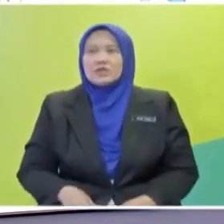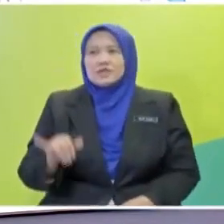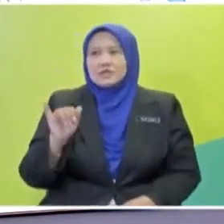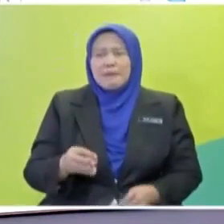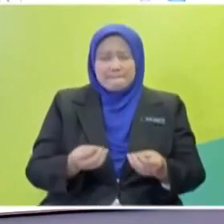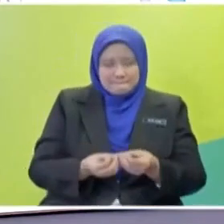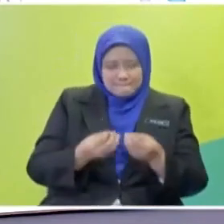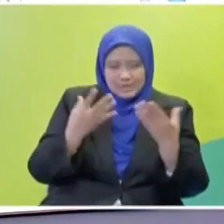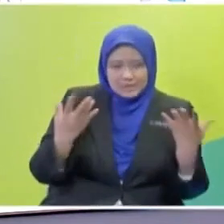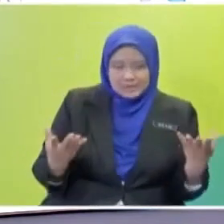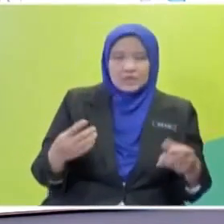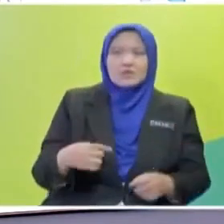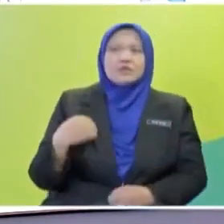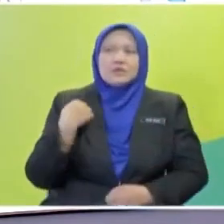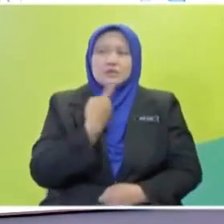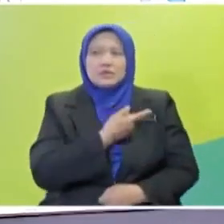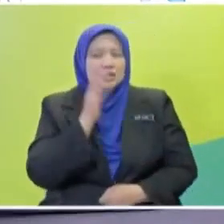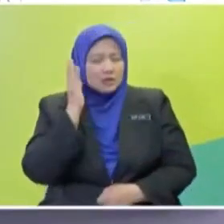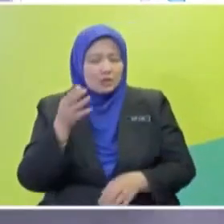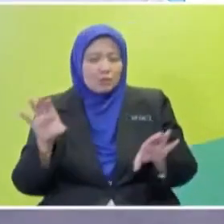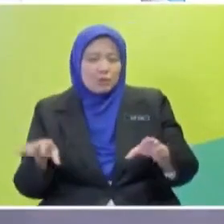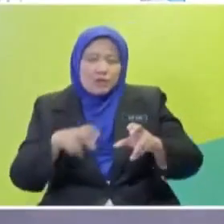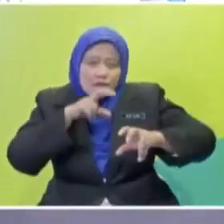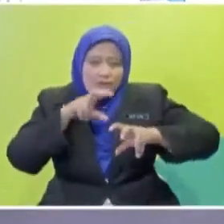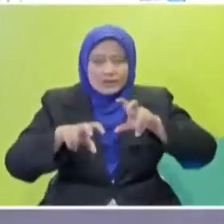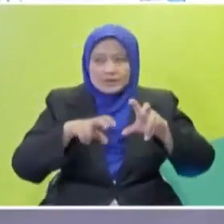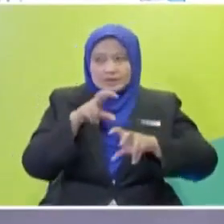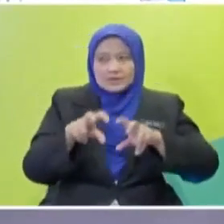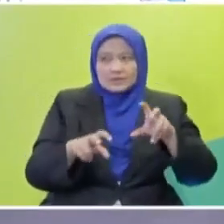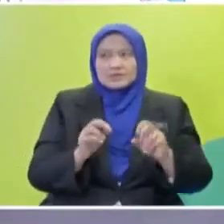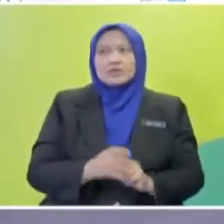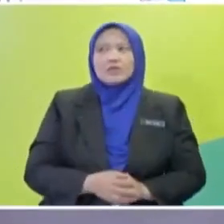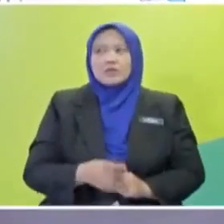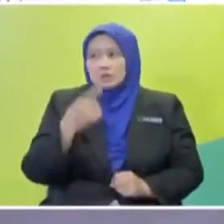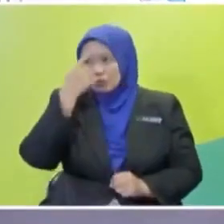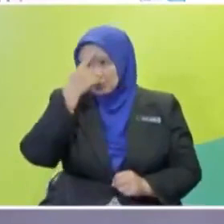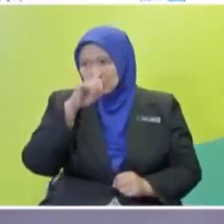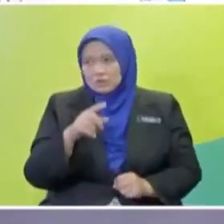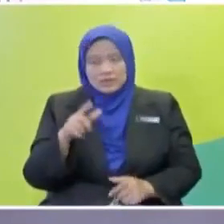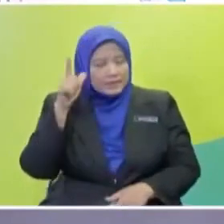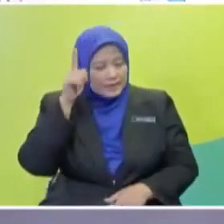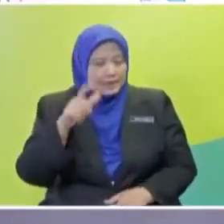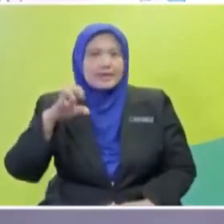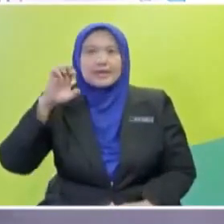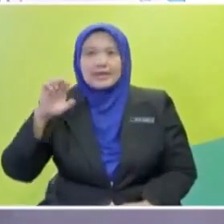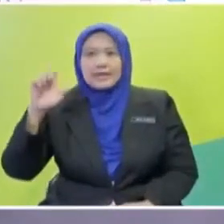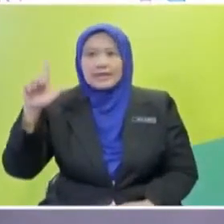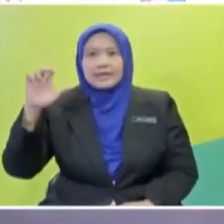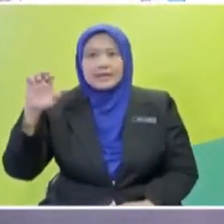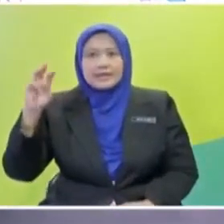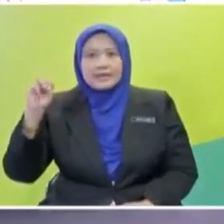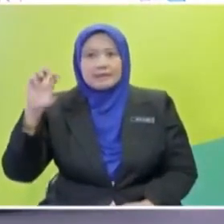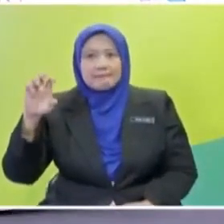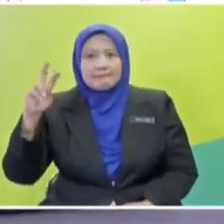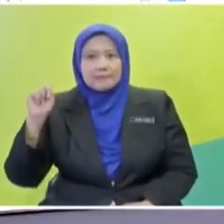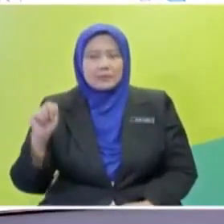idea kita pada lakaran analisis. Analisis ni. Analisis bergantung pada elemen. Fokus pada elemen.